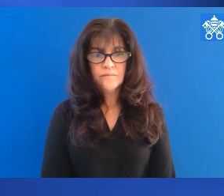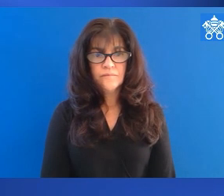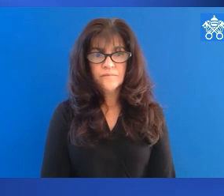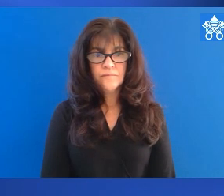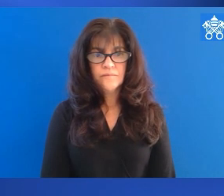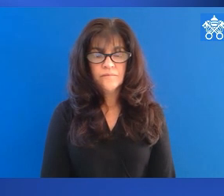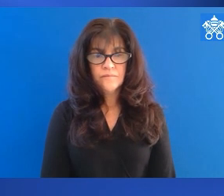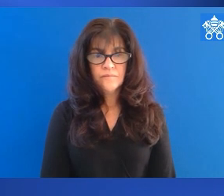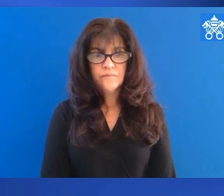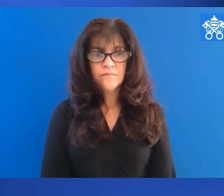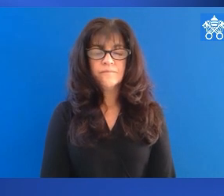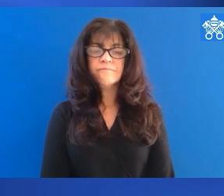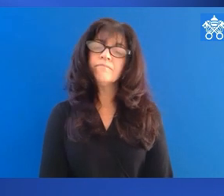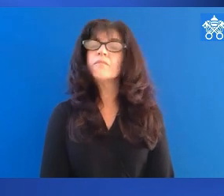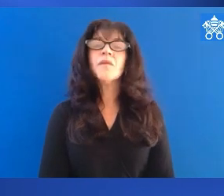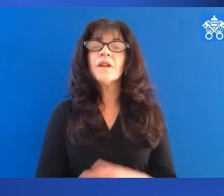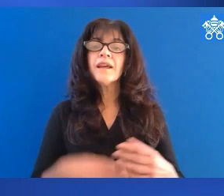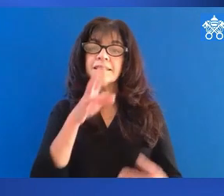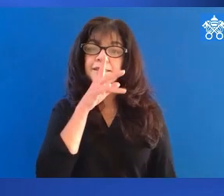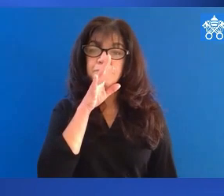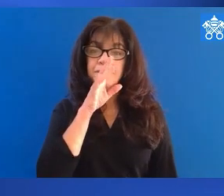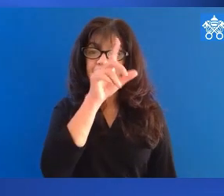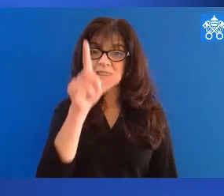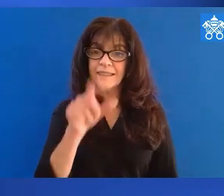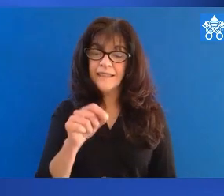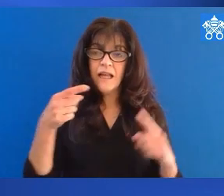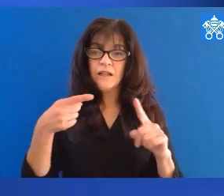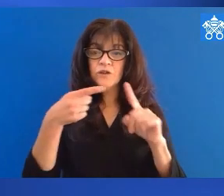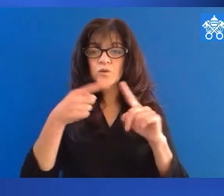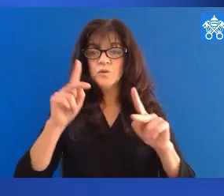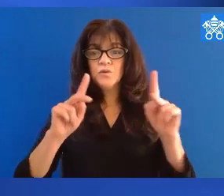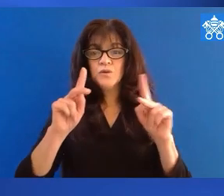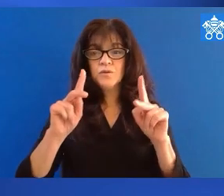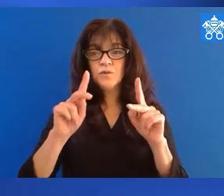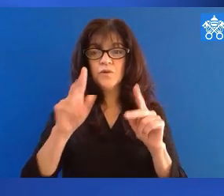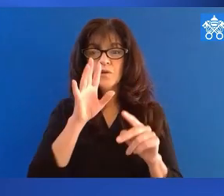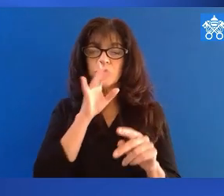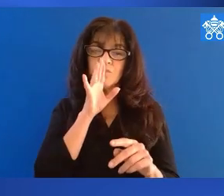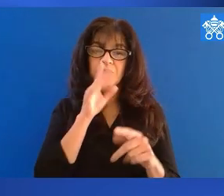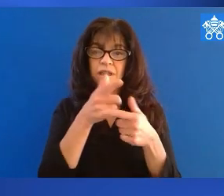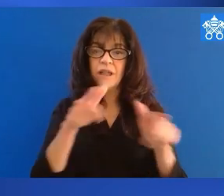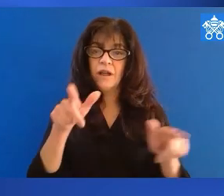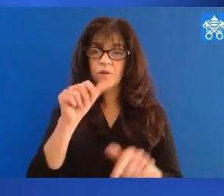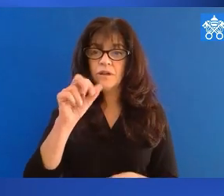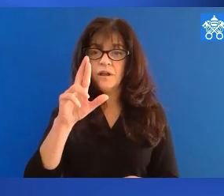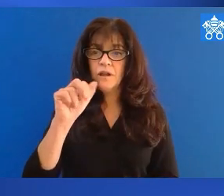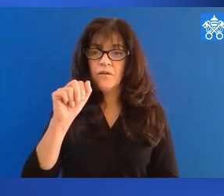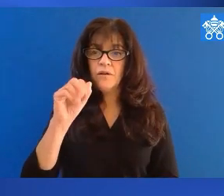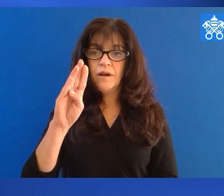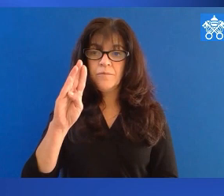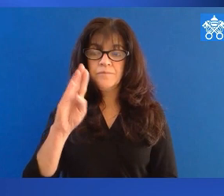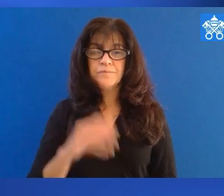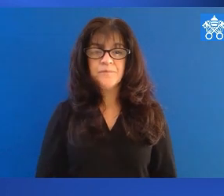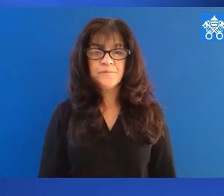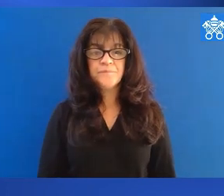اللغة العربية. Saluto i fedeli di lingua araba. La consolazione del Signore non è